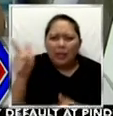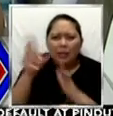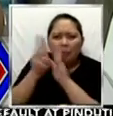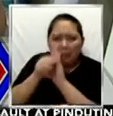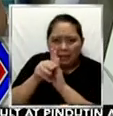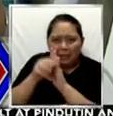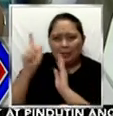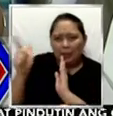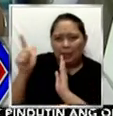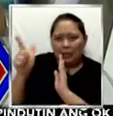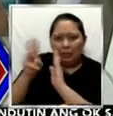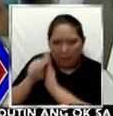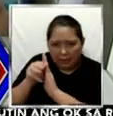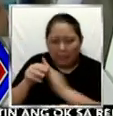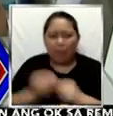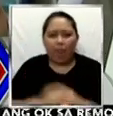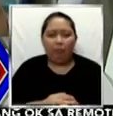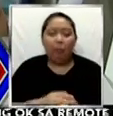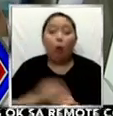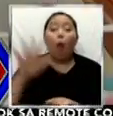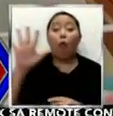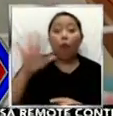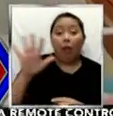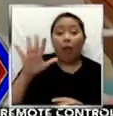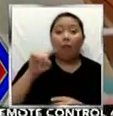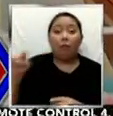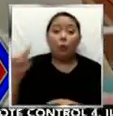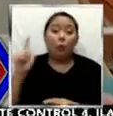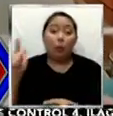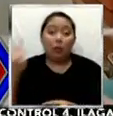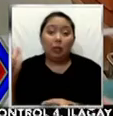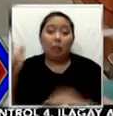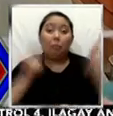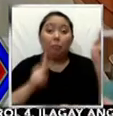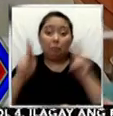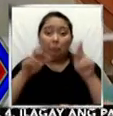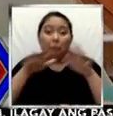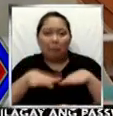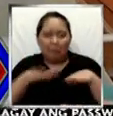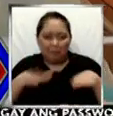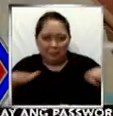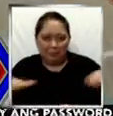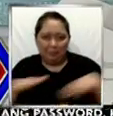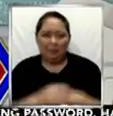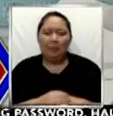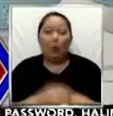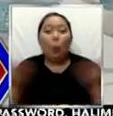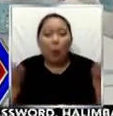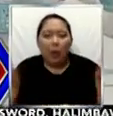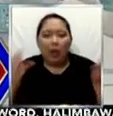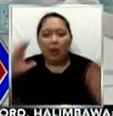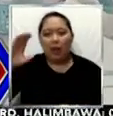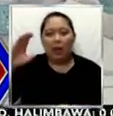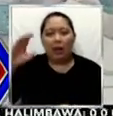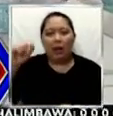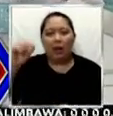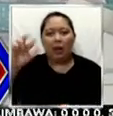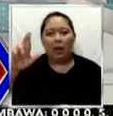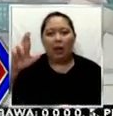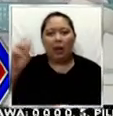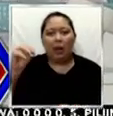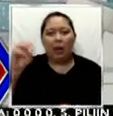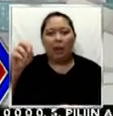na pinupuntahan ng Oplan Manhood on Wheels para isagawa ang pagtutuli sa harap ng kanilang bahay. Isang magandang project